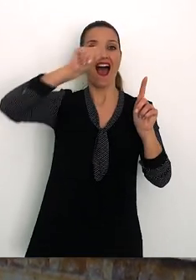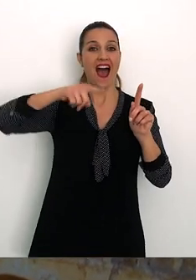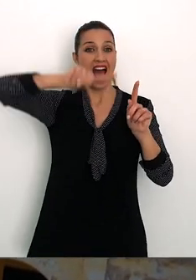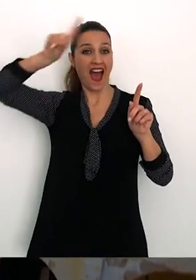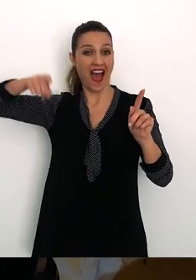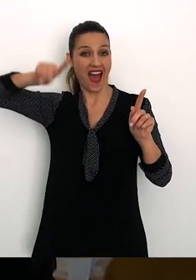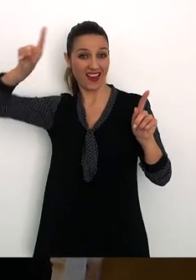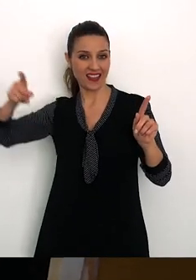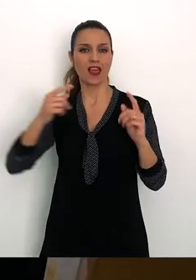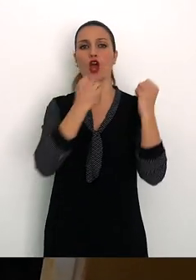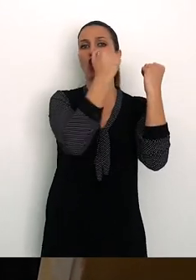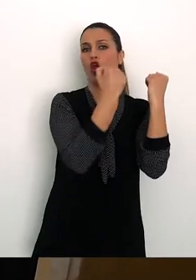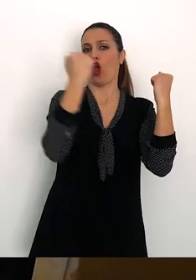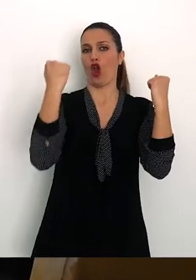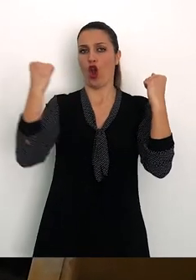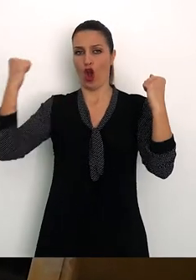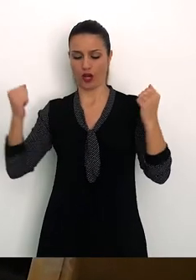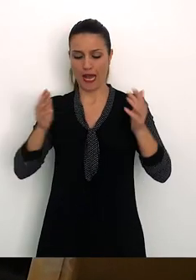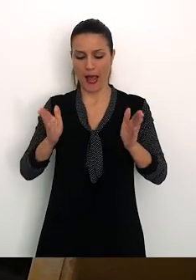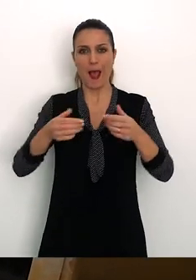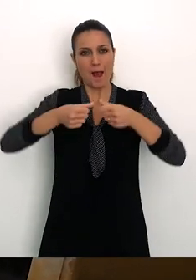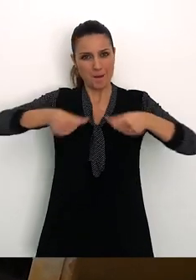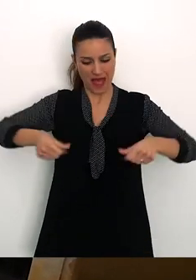colonne singole rette da basi quadrate.